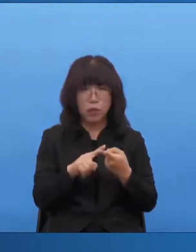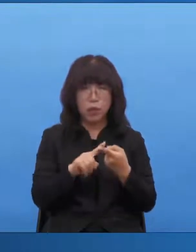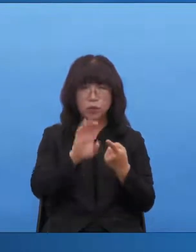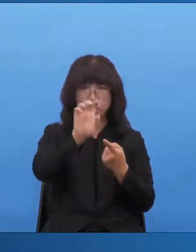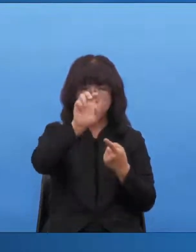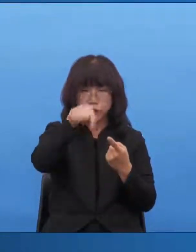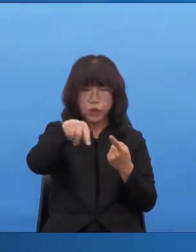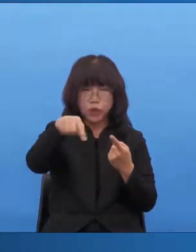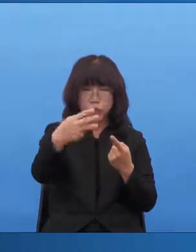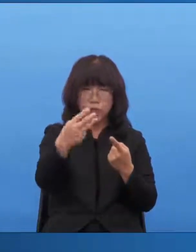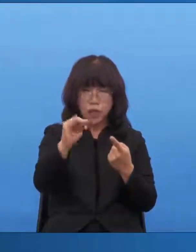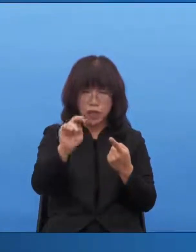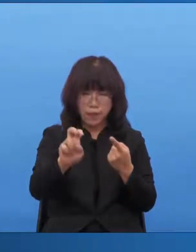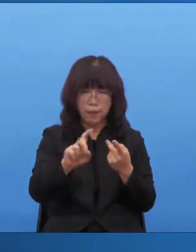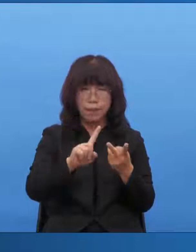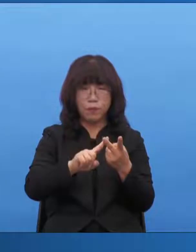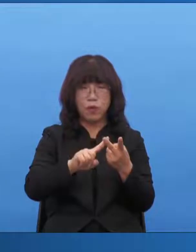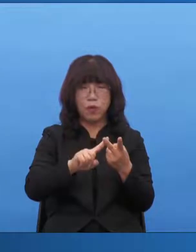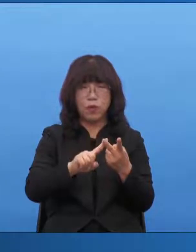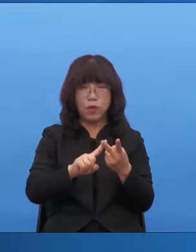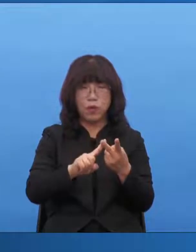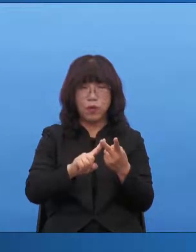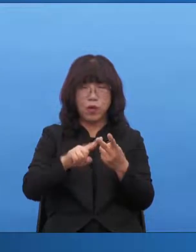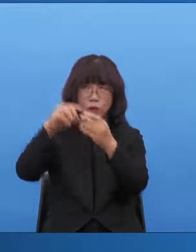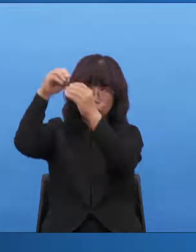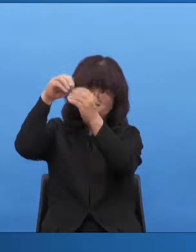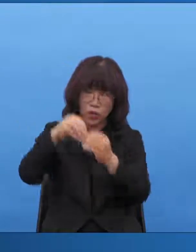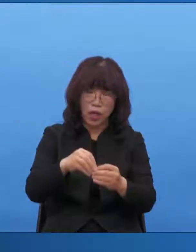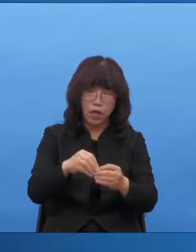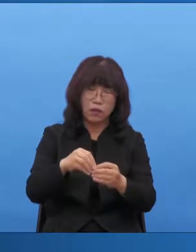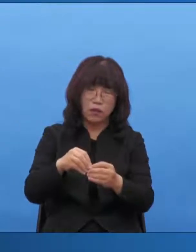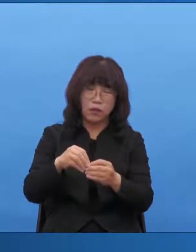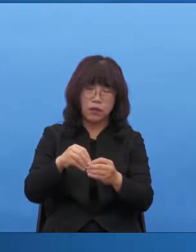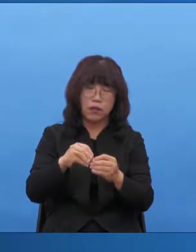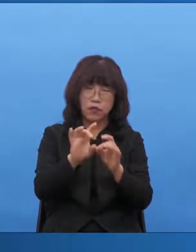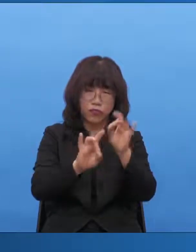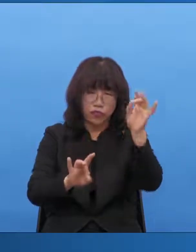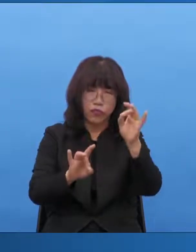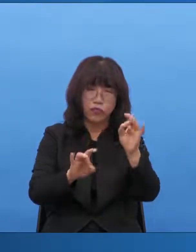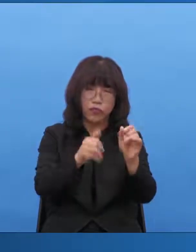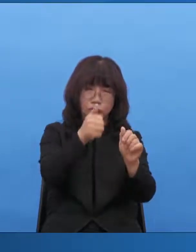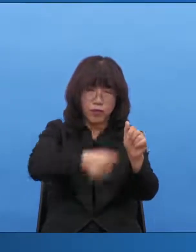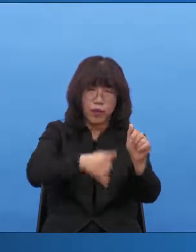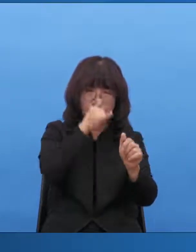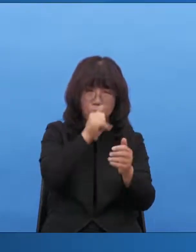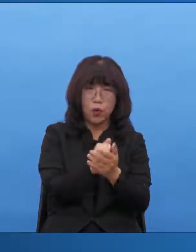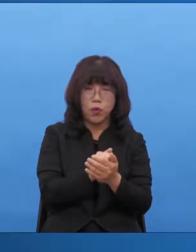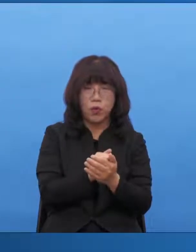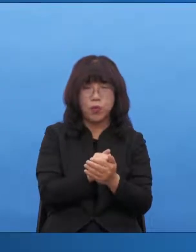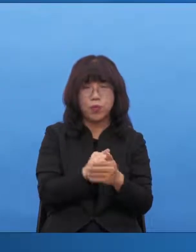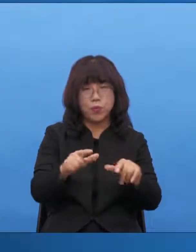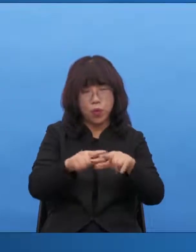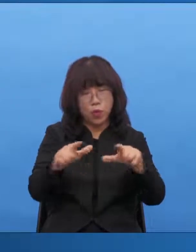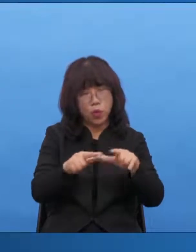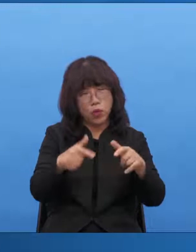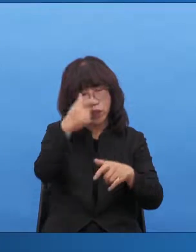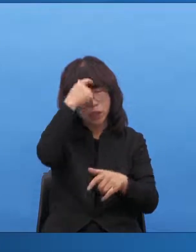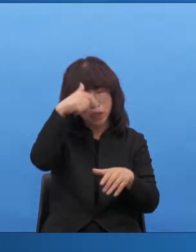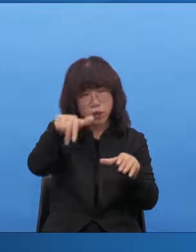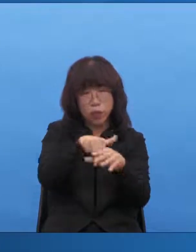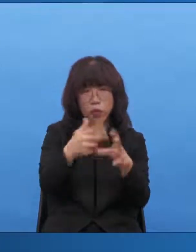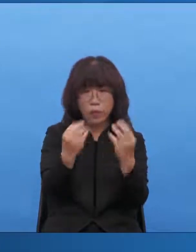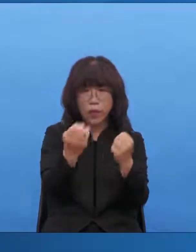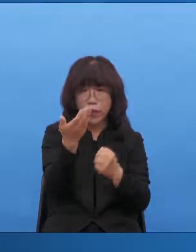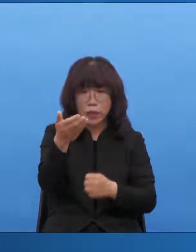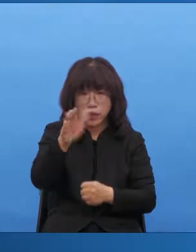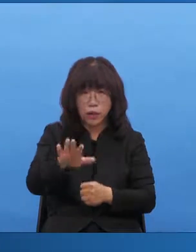나머지 8%의 인구는 토착적 정령 숭배 신앙을 따른다고 응답하고 있습니다. 인구의 대부분이 기독교인임에도 불구하고 대부분 토착